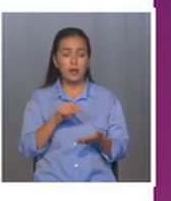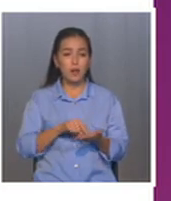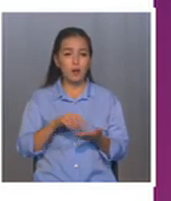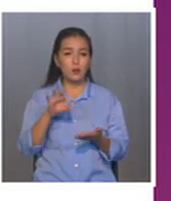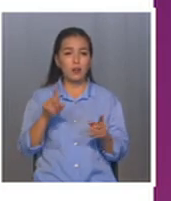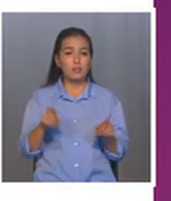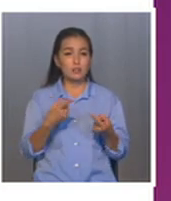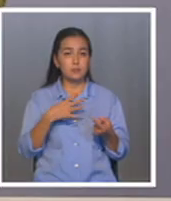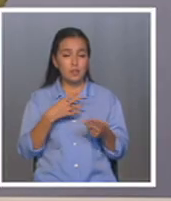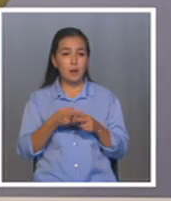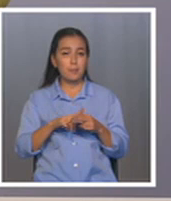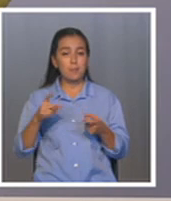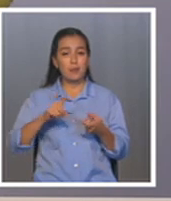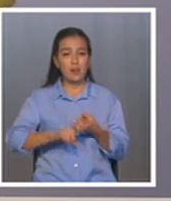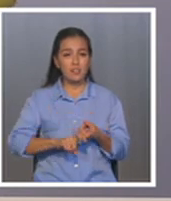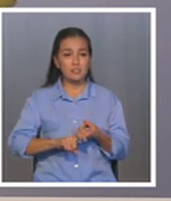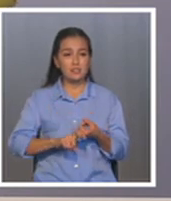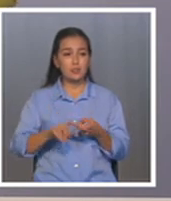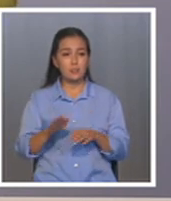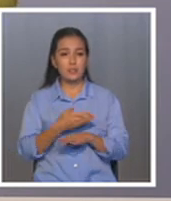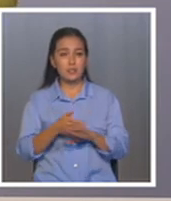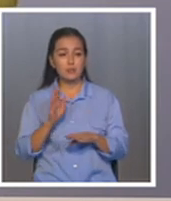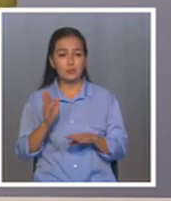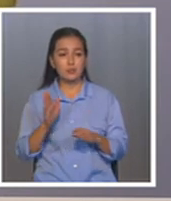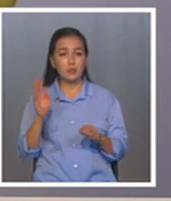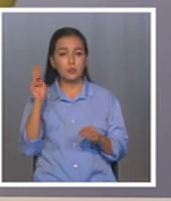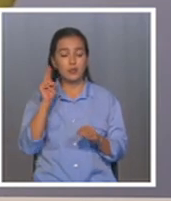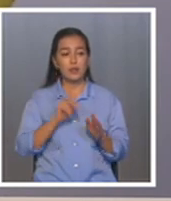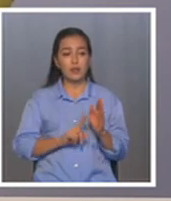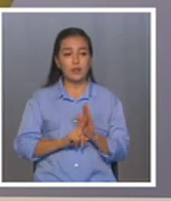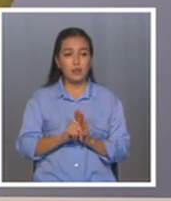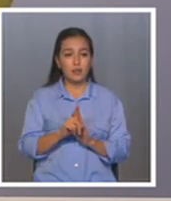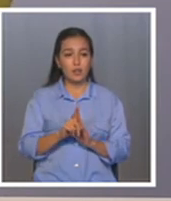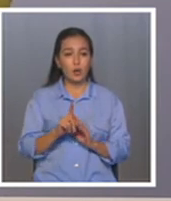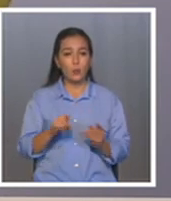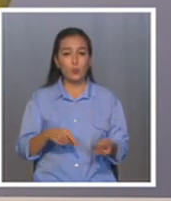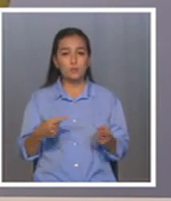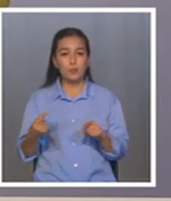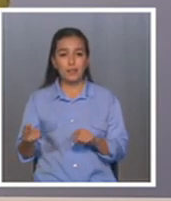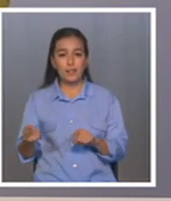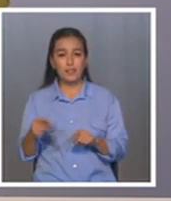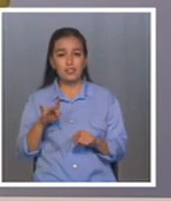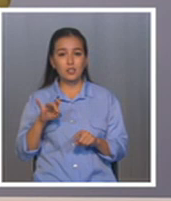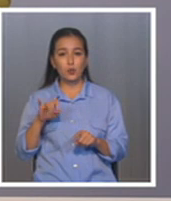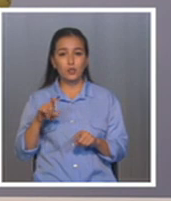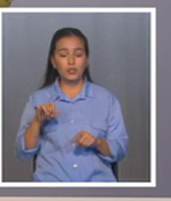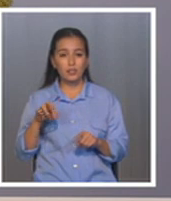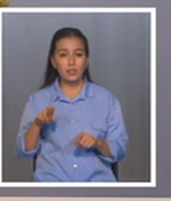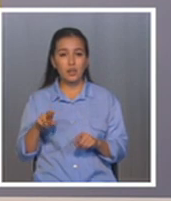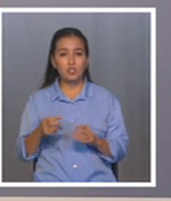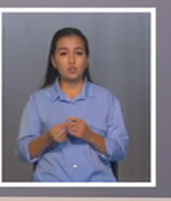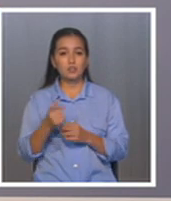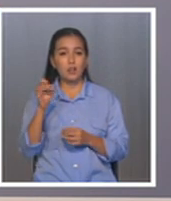байланысын меңгересіз. Ендеше оқушылар, сабағымызды «Көшпенділер» трилогиясының шығу тарихынан